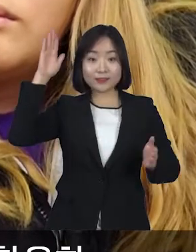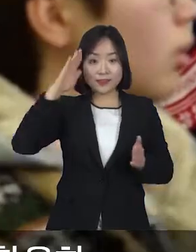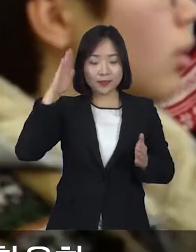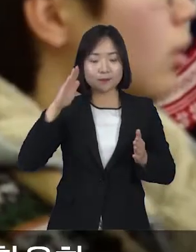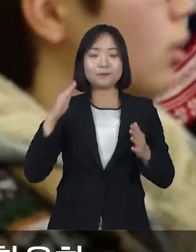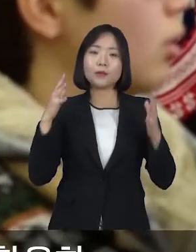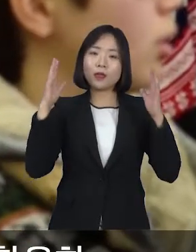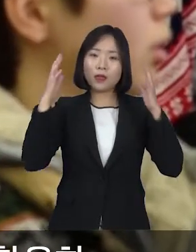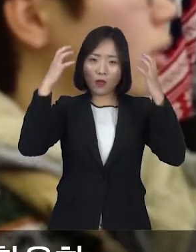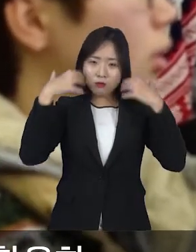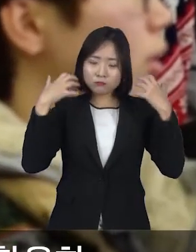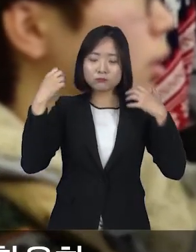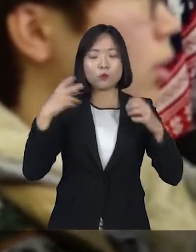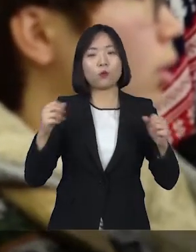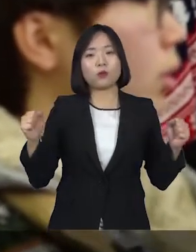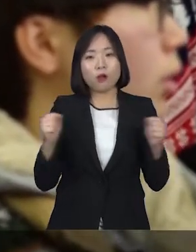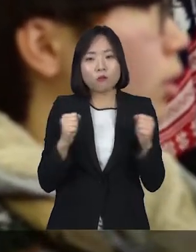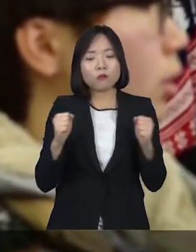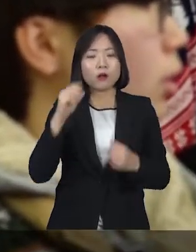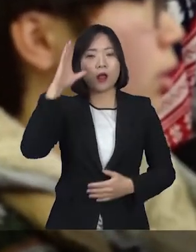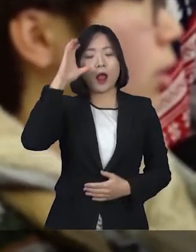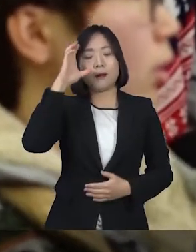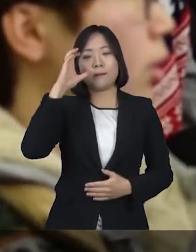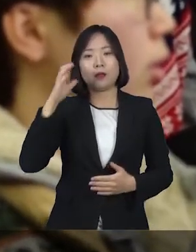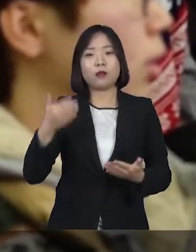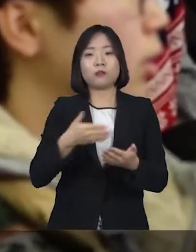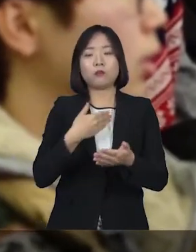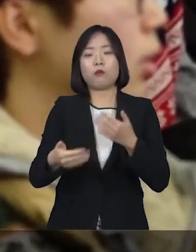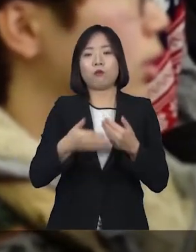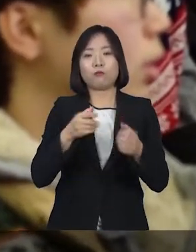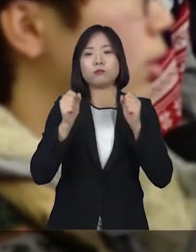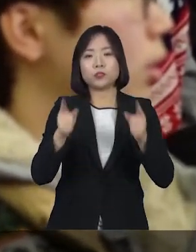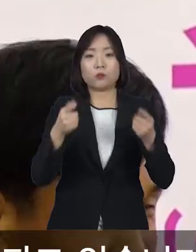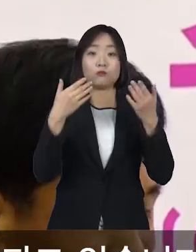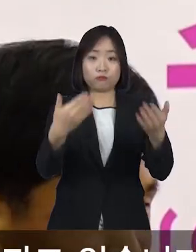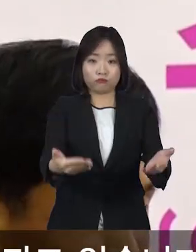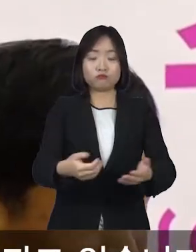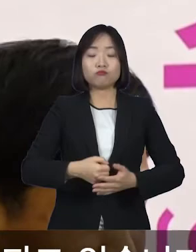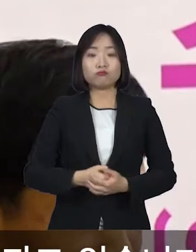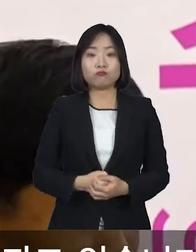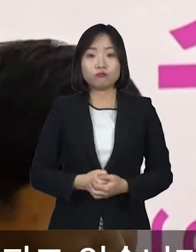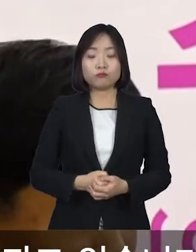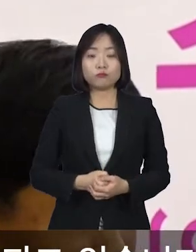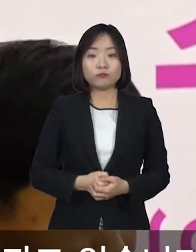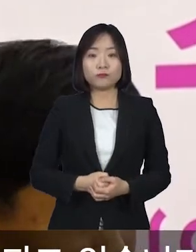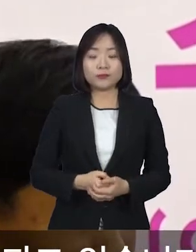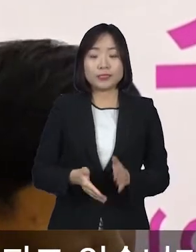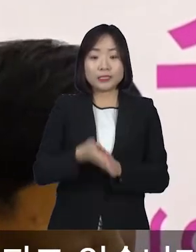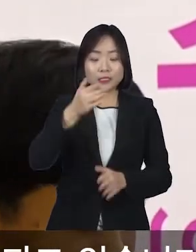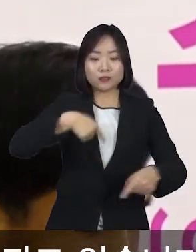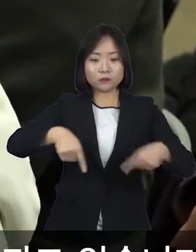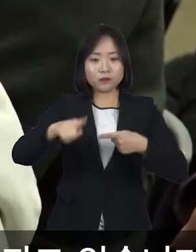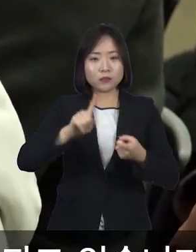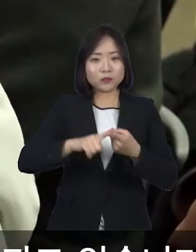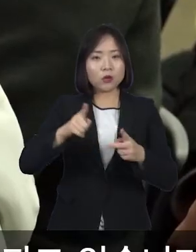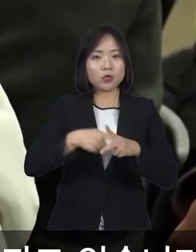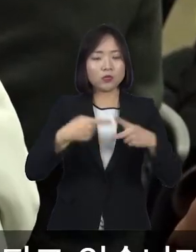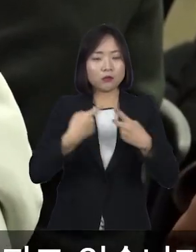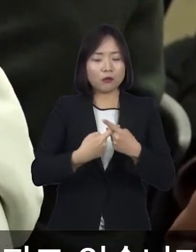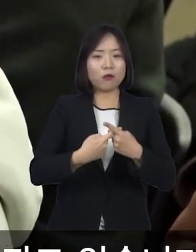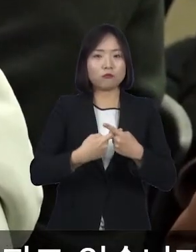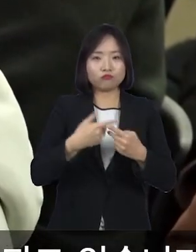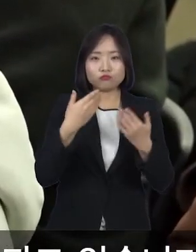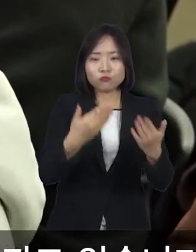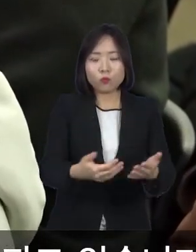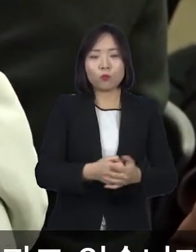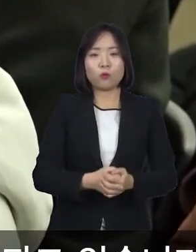학예, 동계 방학 기간을 활용한 아르바이트를 제공하고 있는데요. 시정에 대한 이해를 높이고 지역 발전에